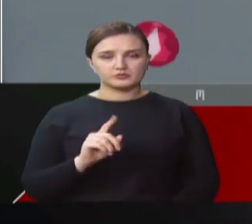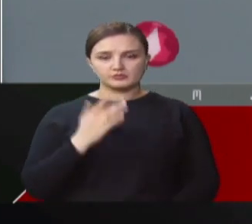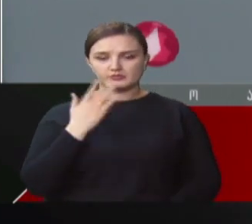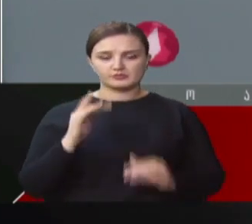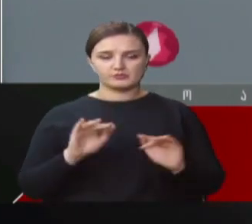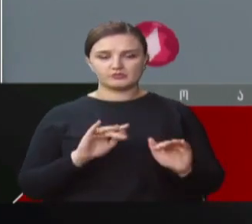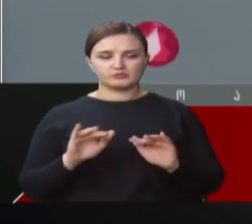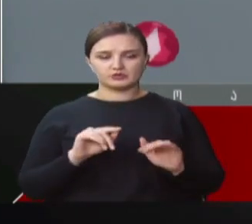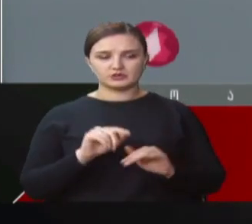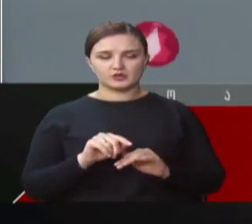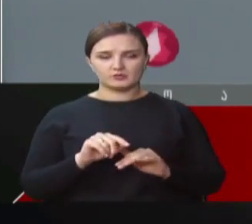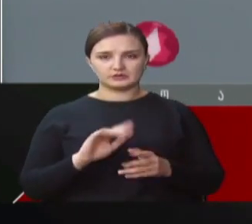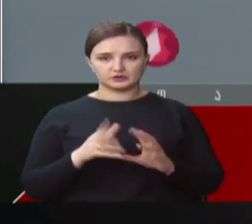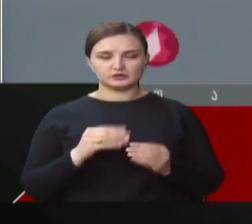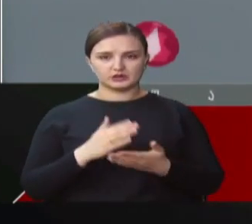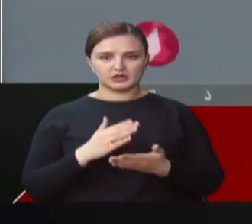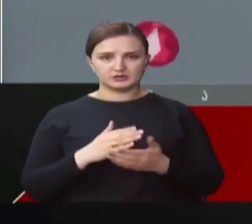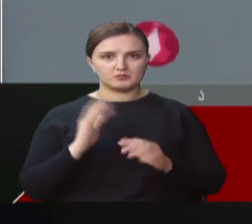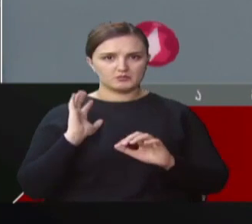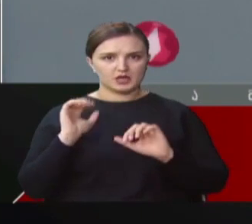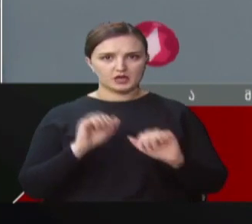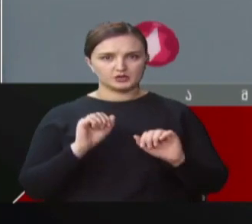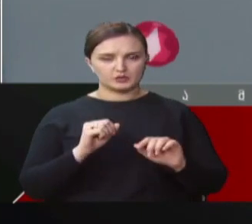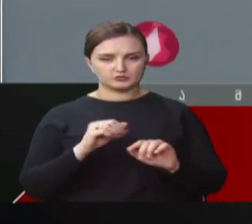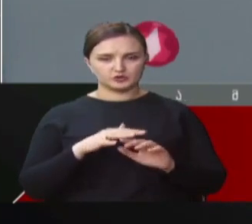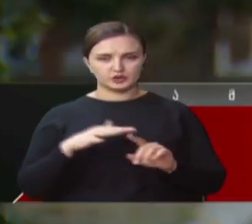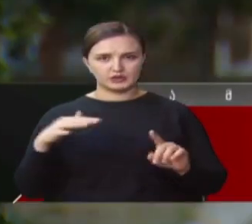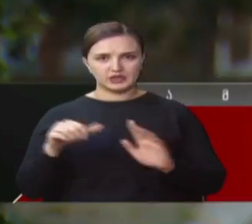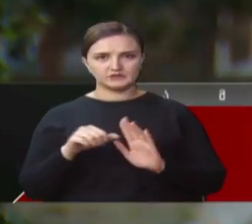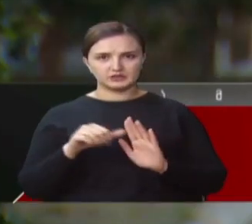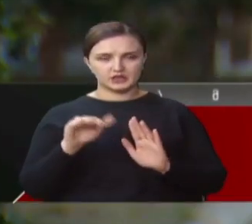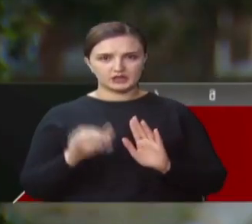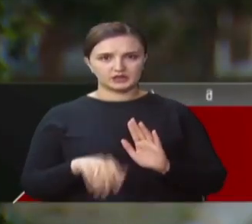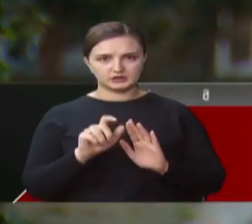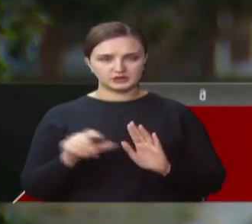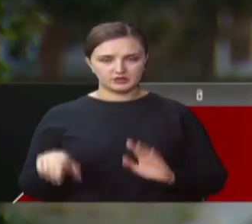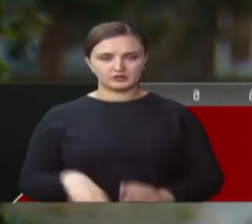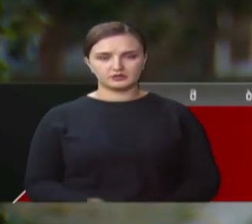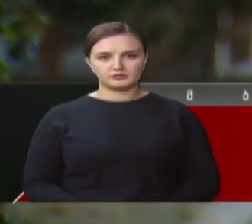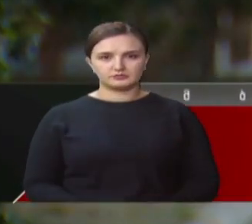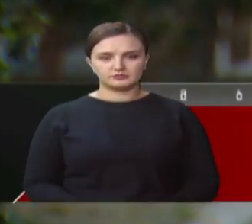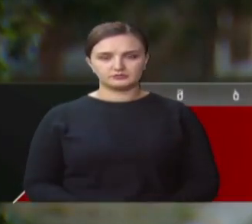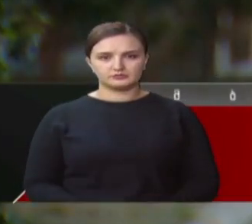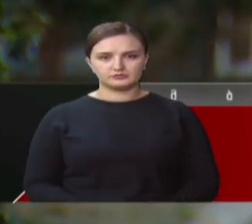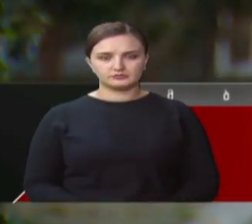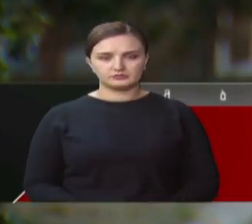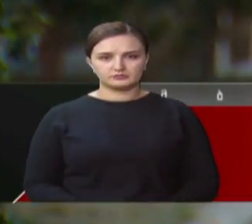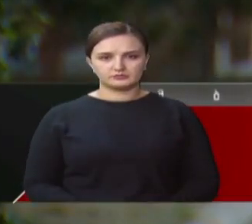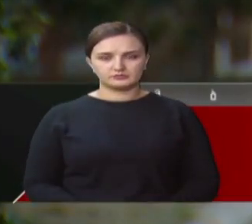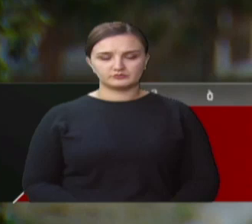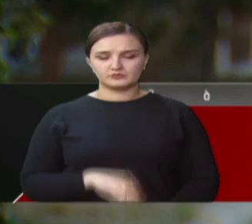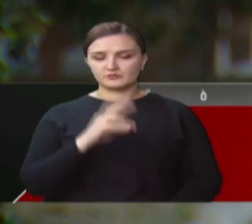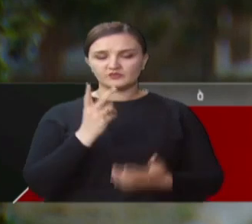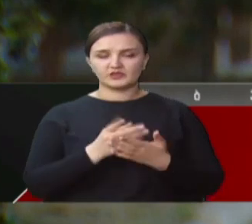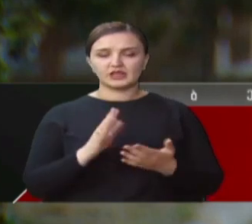Ნაციონალურ მოძრაობას ყავს მხარდამჭერები, ყავს ის 600,000 ამომრჩეველი და მიუხედავად იმისა, რამდენი